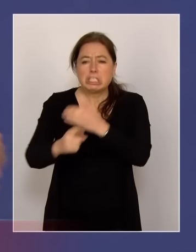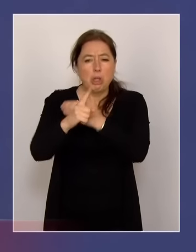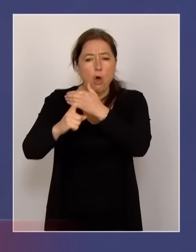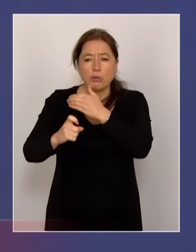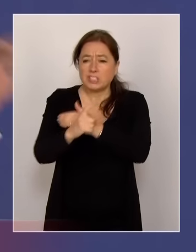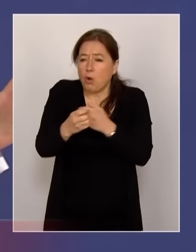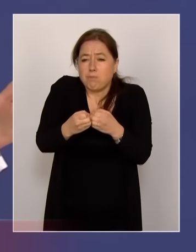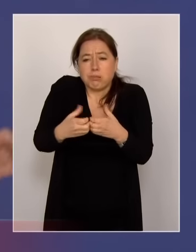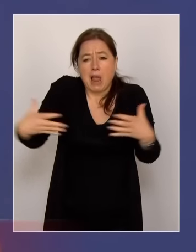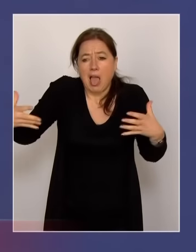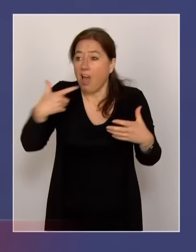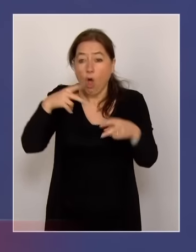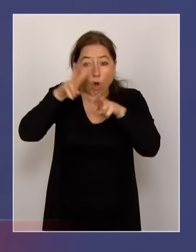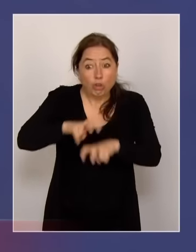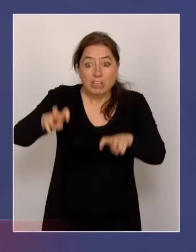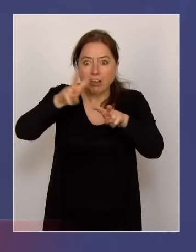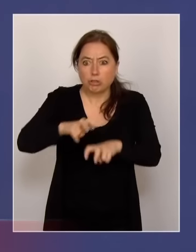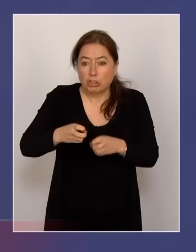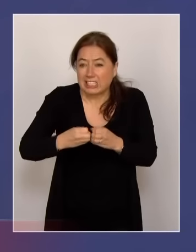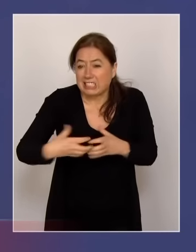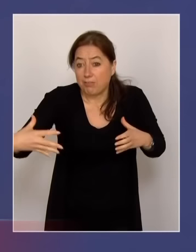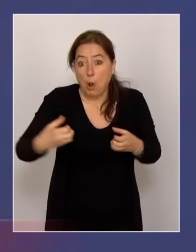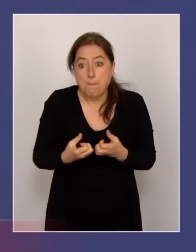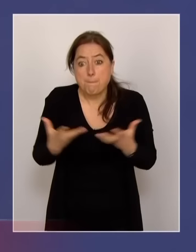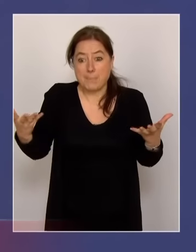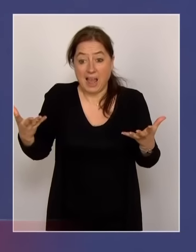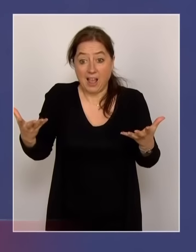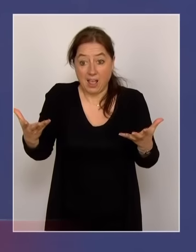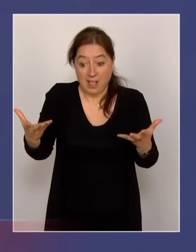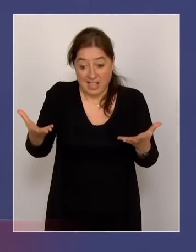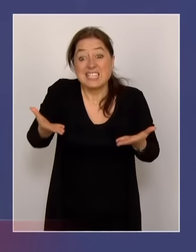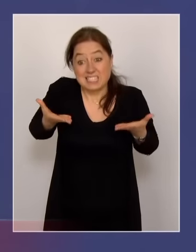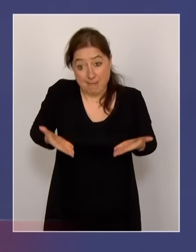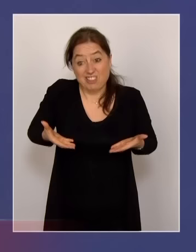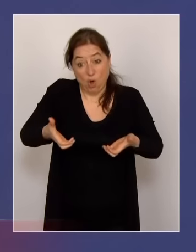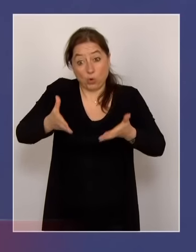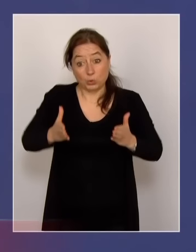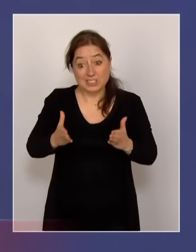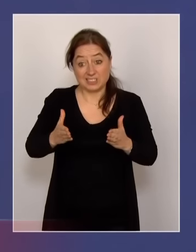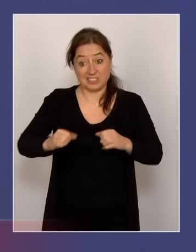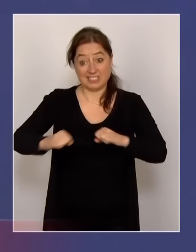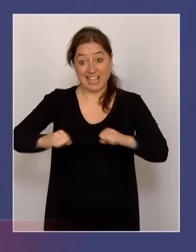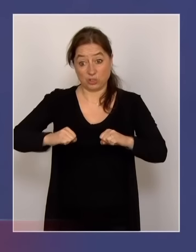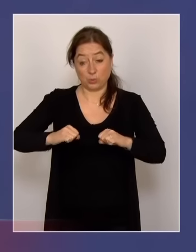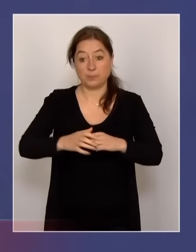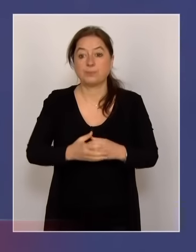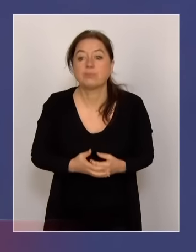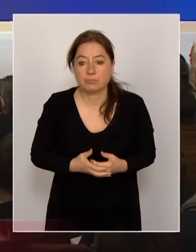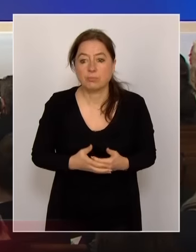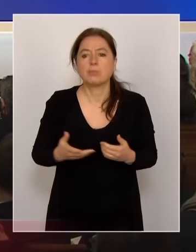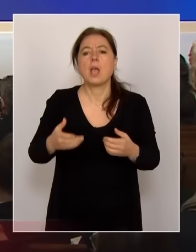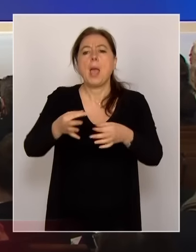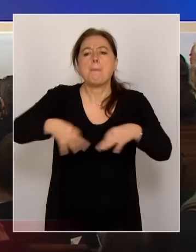se joue maintenant ou pas. Et parce que l'attaque contre les démocraties libérales,